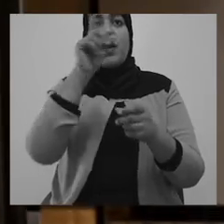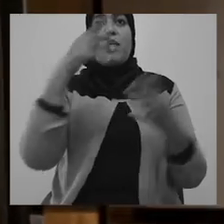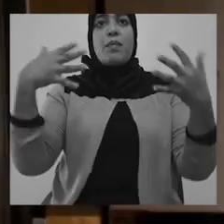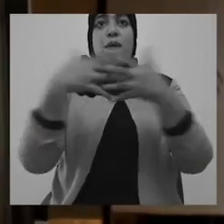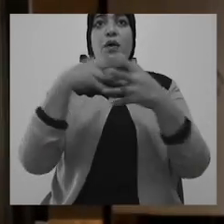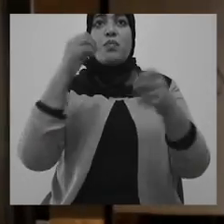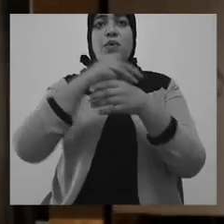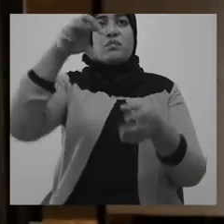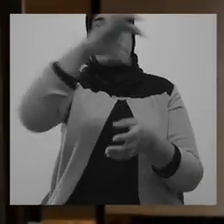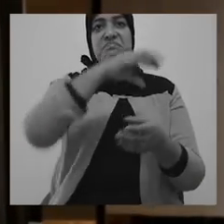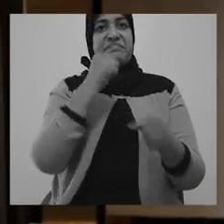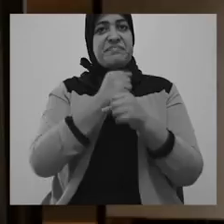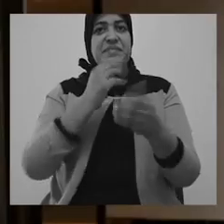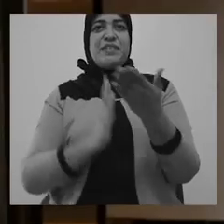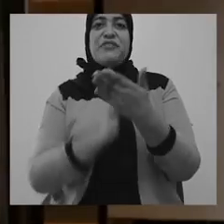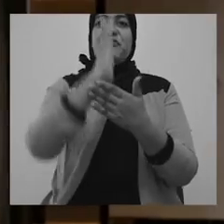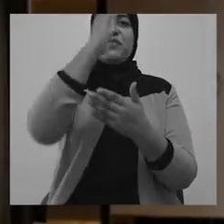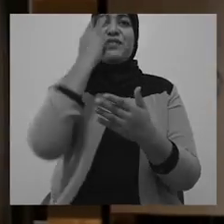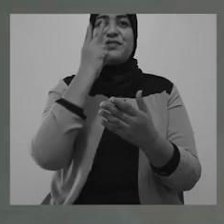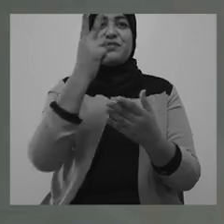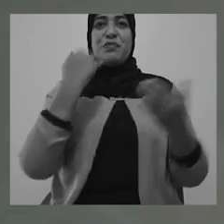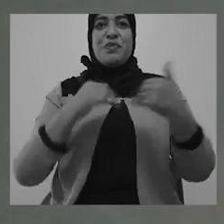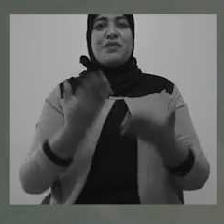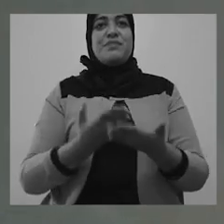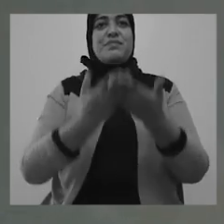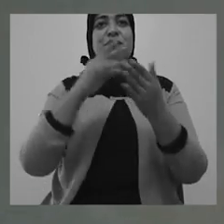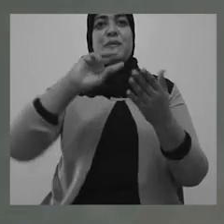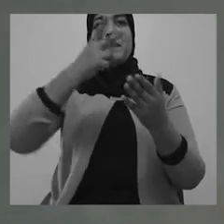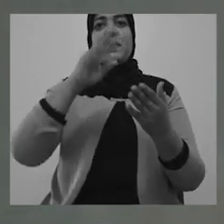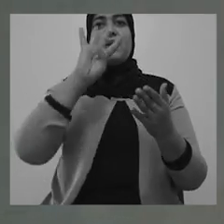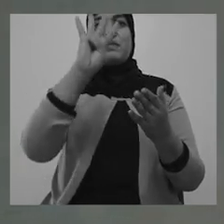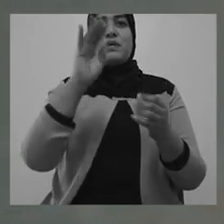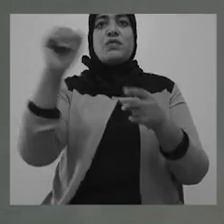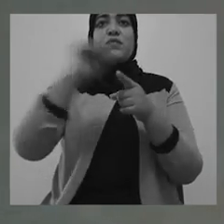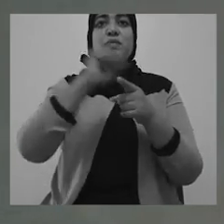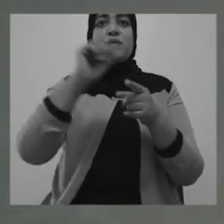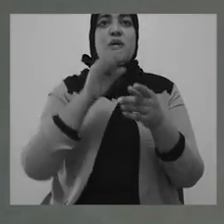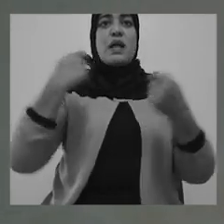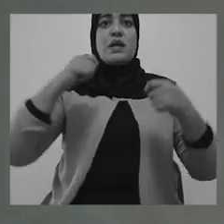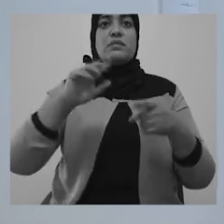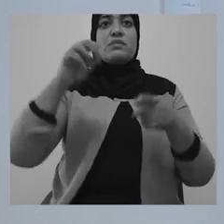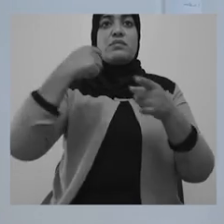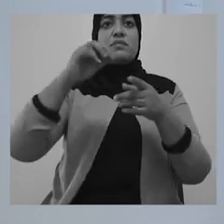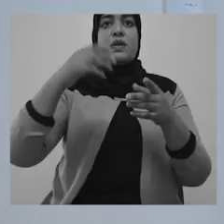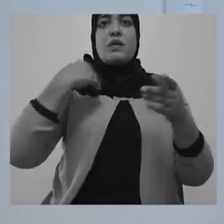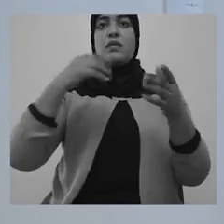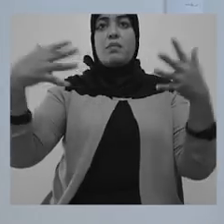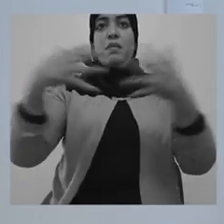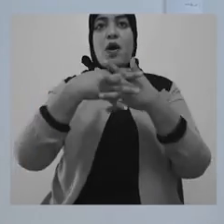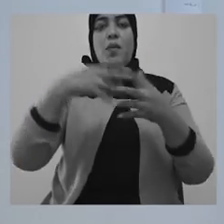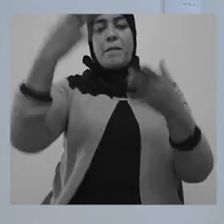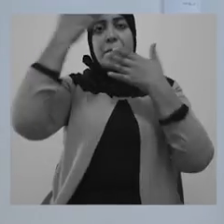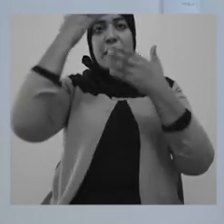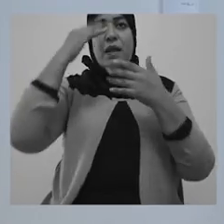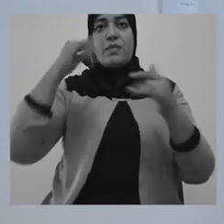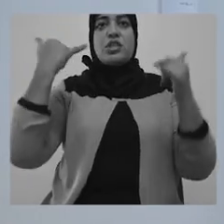d'un mapping des organisations de personnes handicapées dans la région. Ce mapping a touché 4 pays, donc l'Algérie, le Maroc, la Tunisie et la